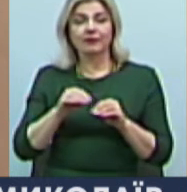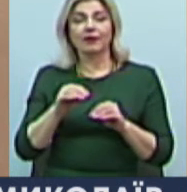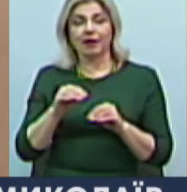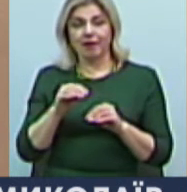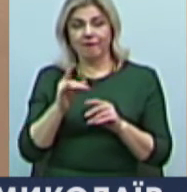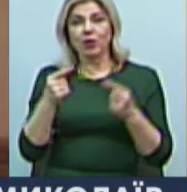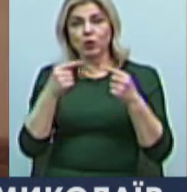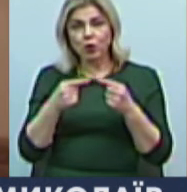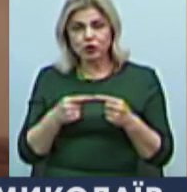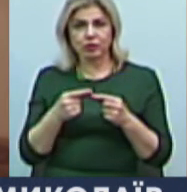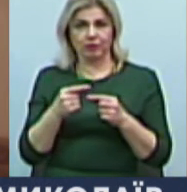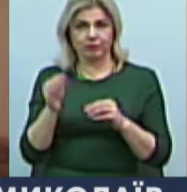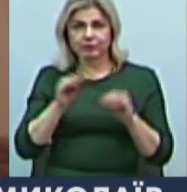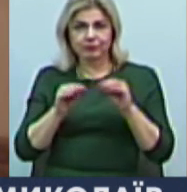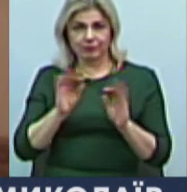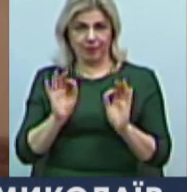послідовності.